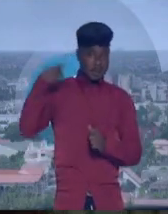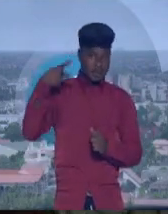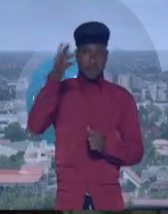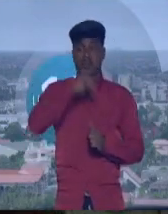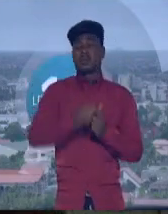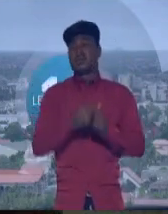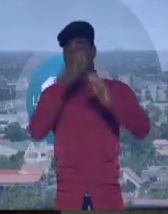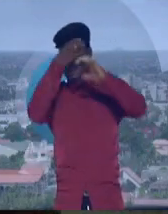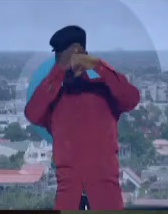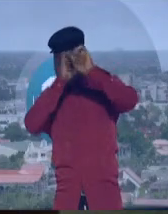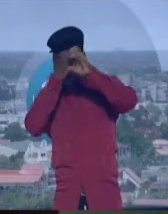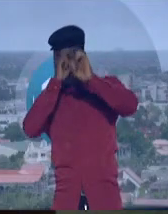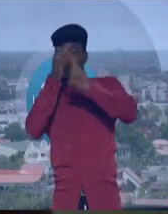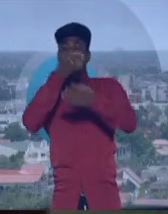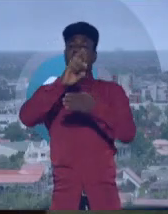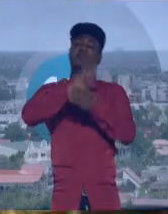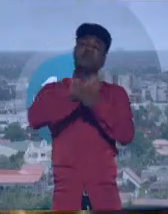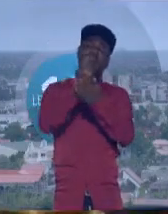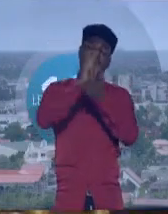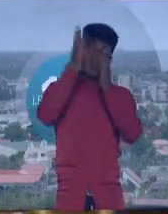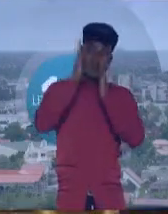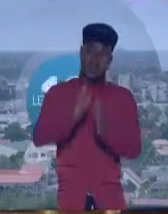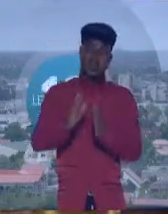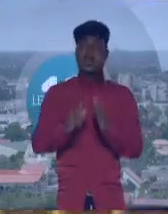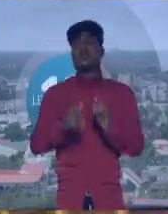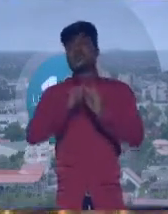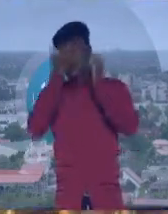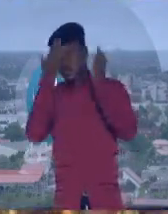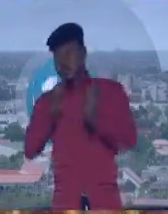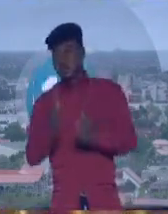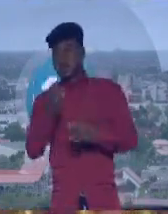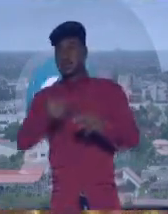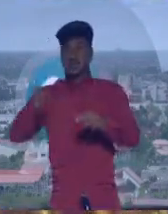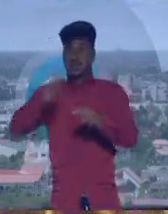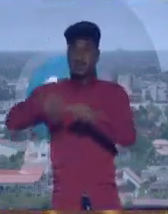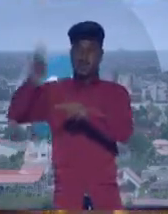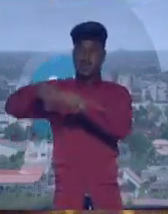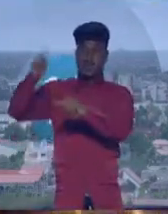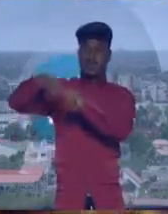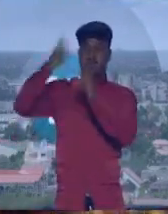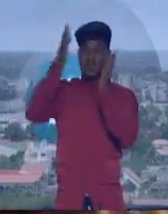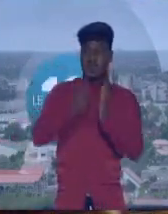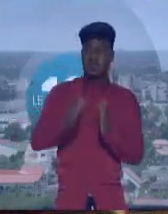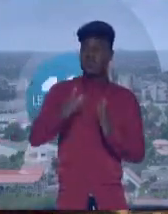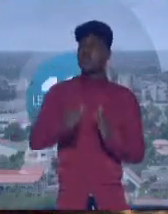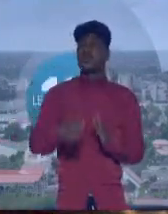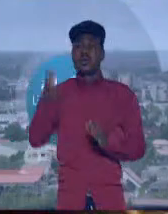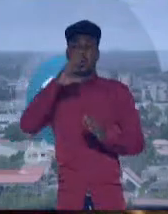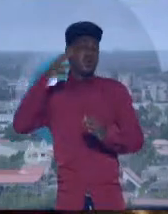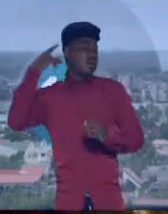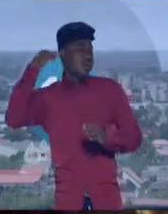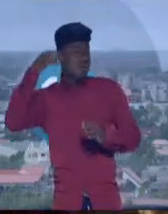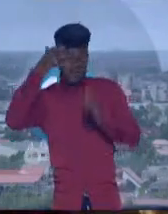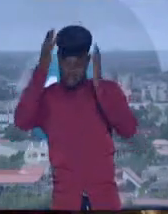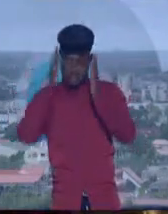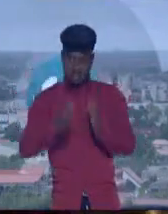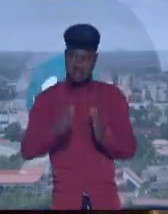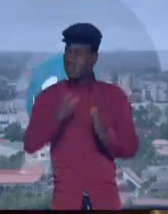réalisateur, journaliste, monteur, preneur de son, tout le monde, parce qu'on apprend de tout